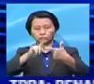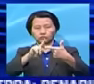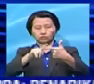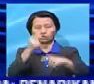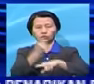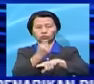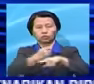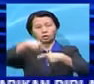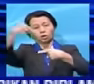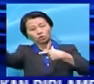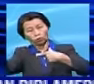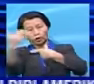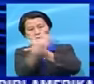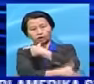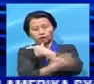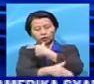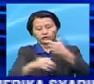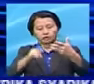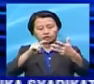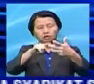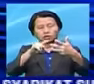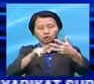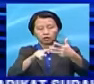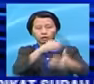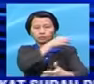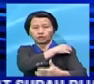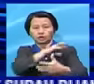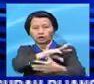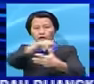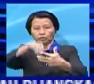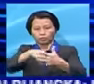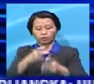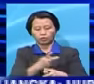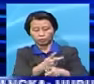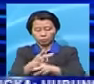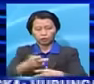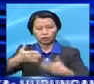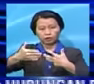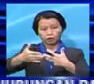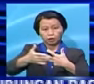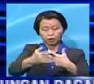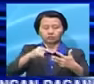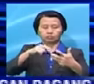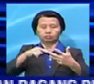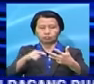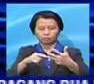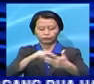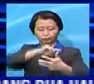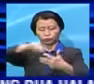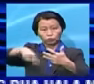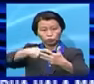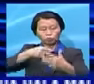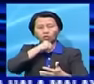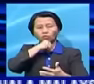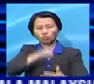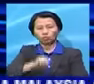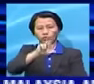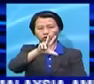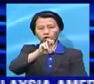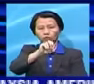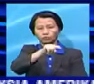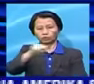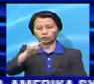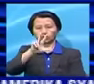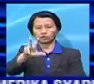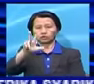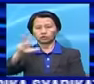bertugas di luar negara dan dua orang lagi pegawai yang terbabit dalam projek penternakan ikan itu kesemua mereka berusia 30